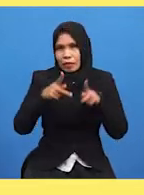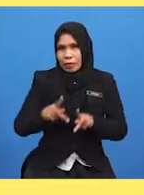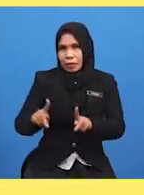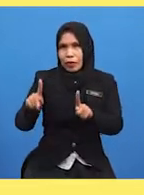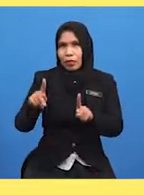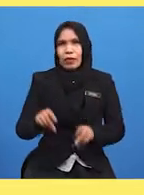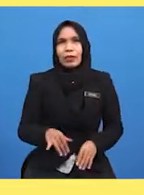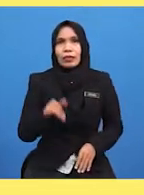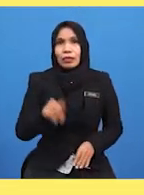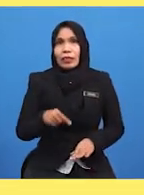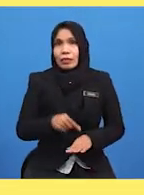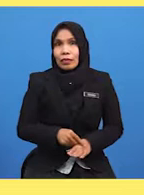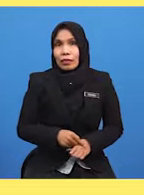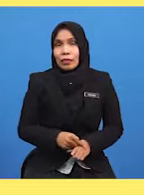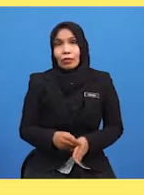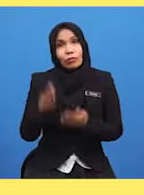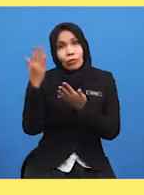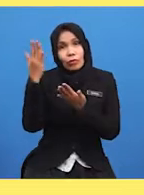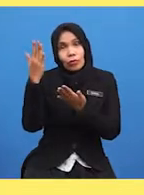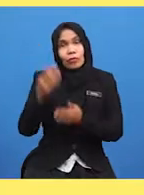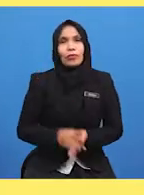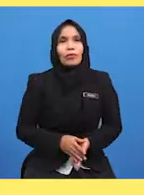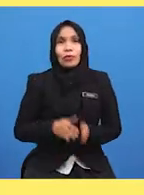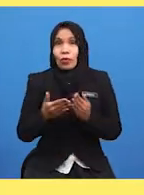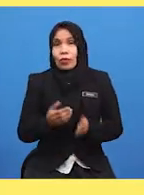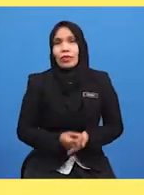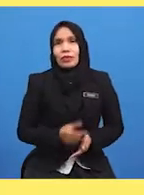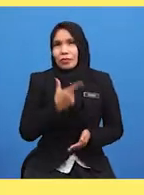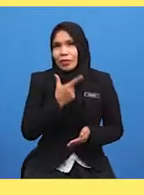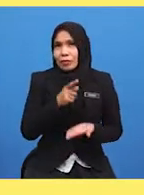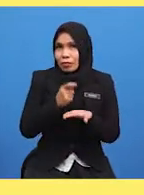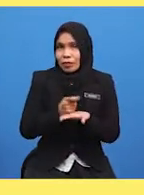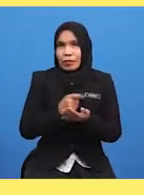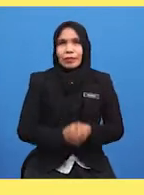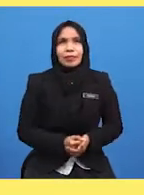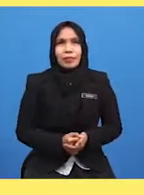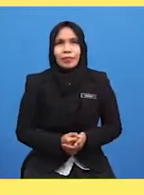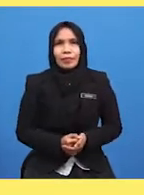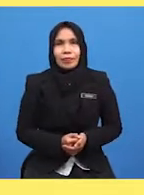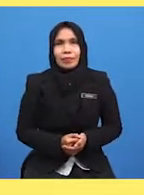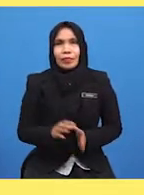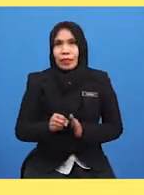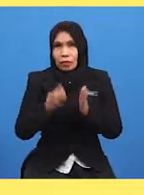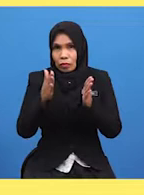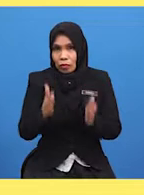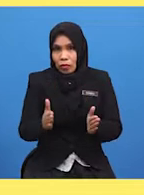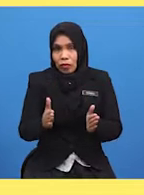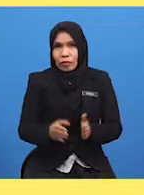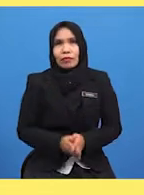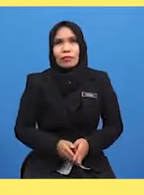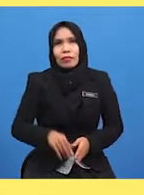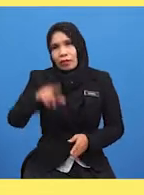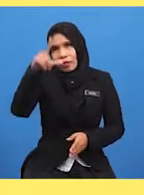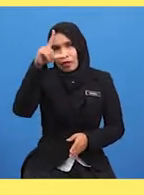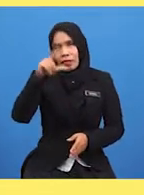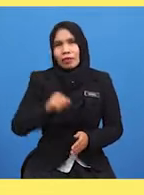dinanti-nantikan oleh British tiba pada tahun 1888 seorang lelaki berbangsa Cina bernama go hui